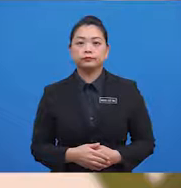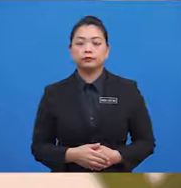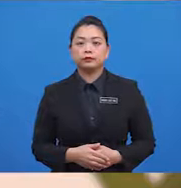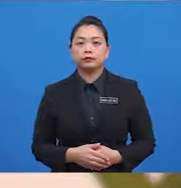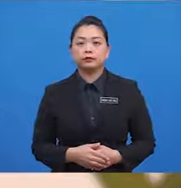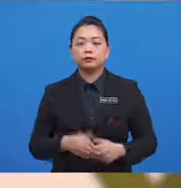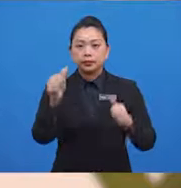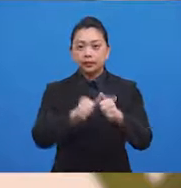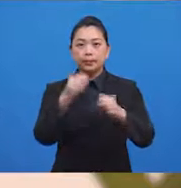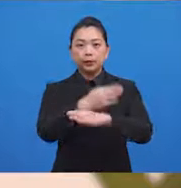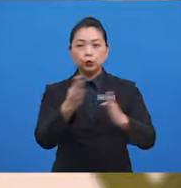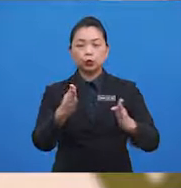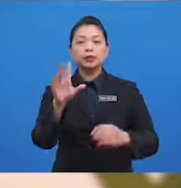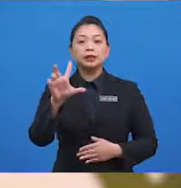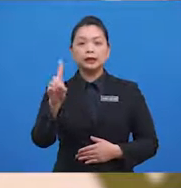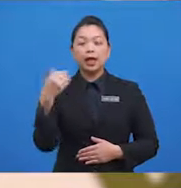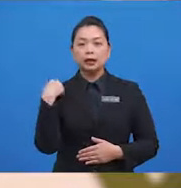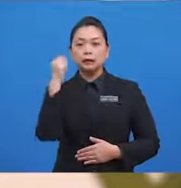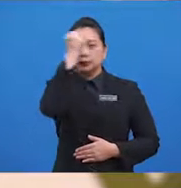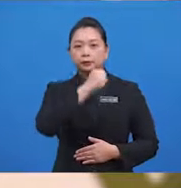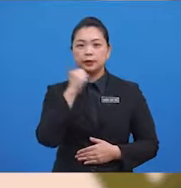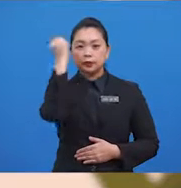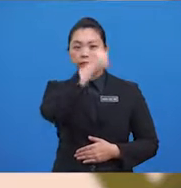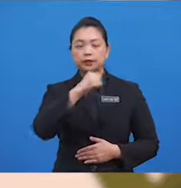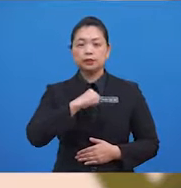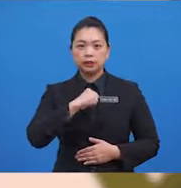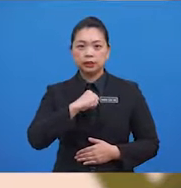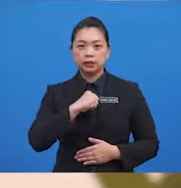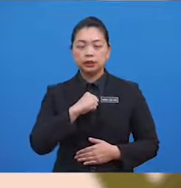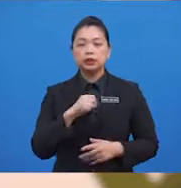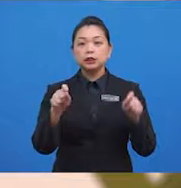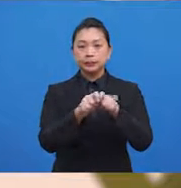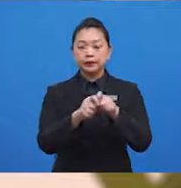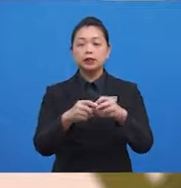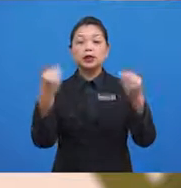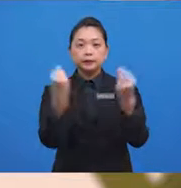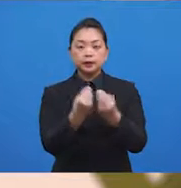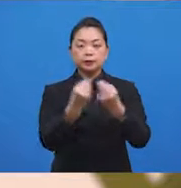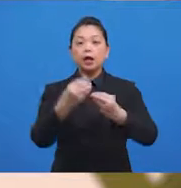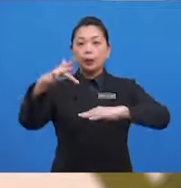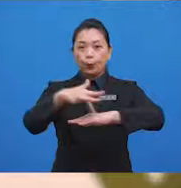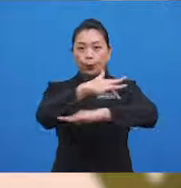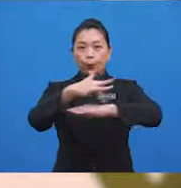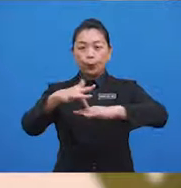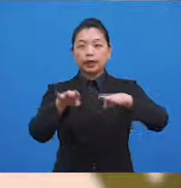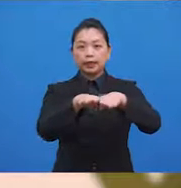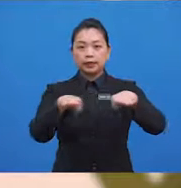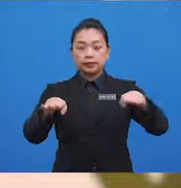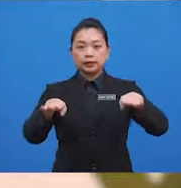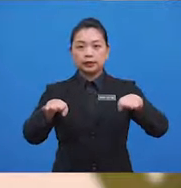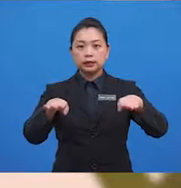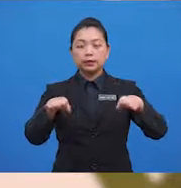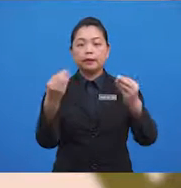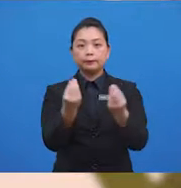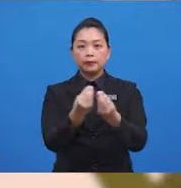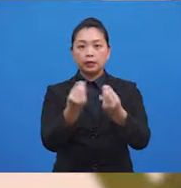Setiap bentuk 3D mempunyai sifat-sifatnya tersendiri seperti bilangan permukaan rata, bilangan